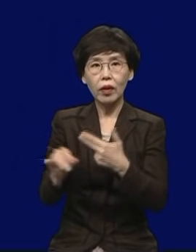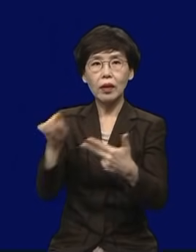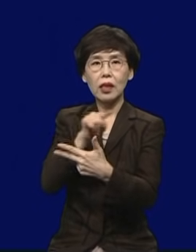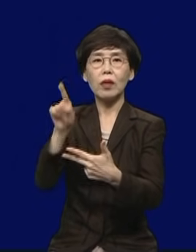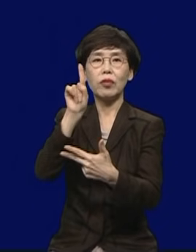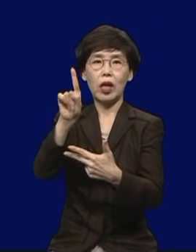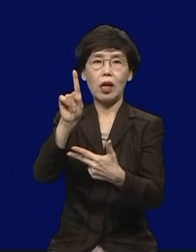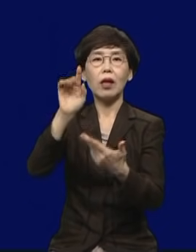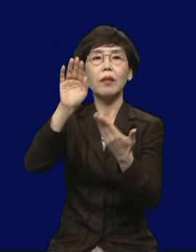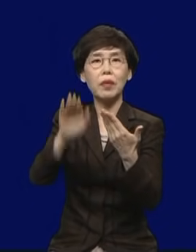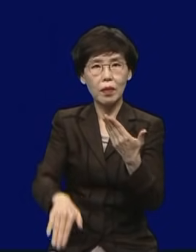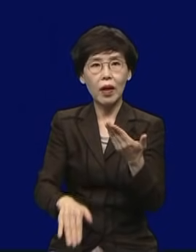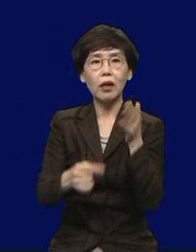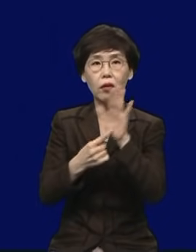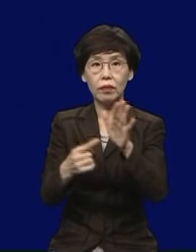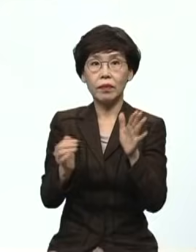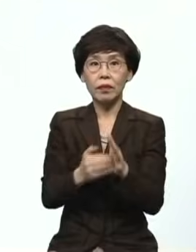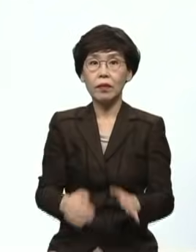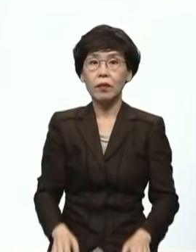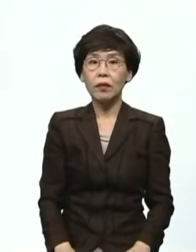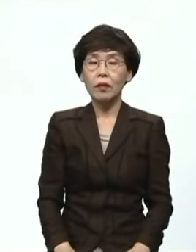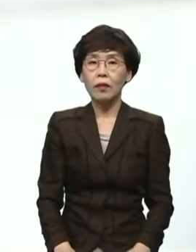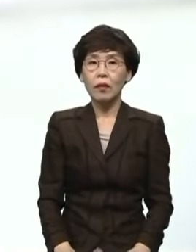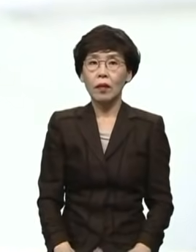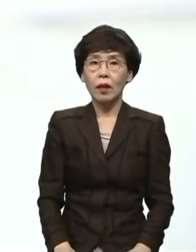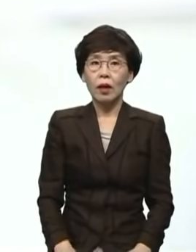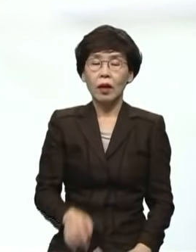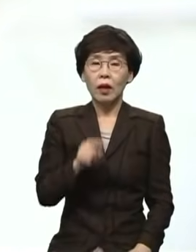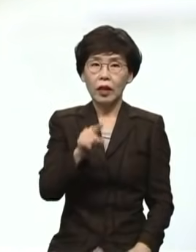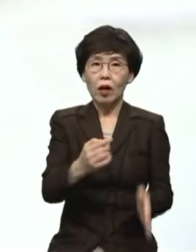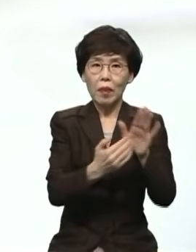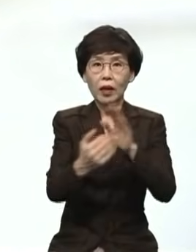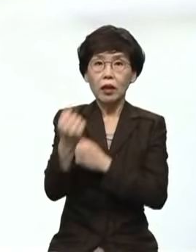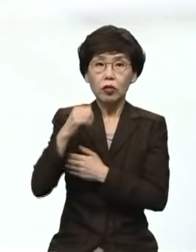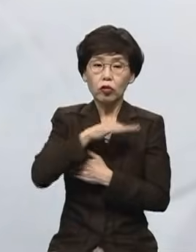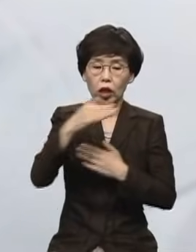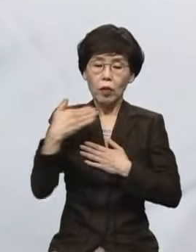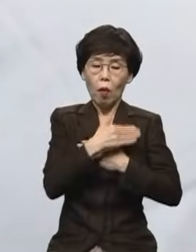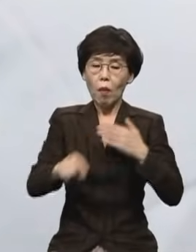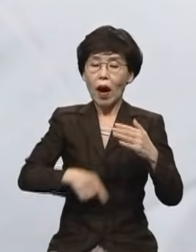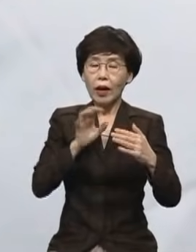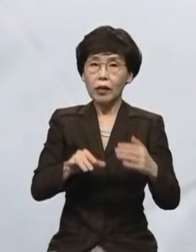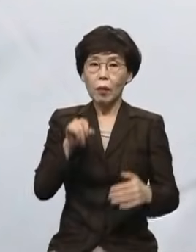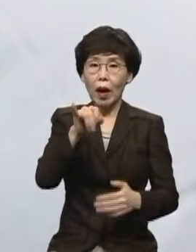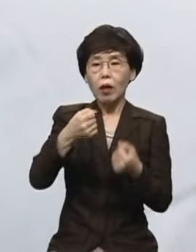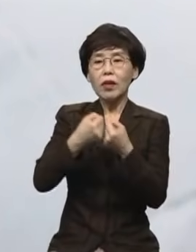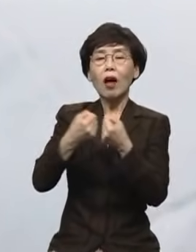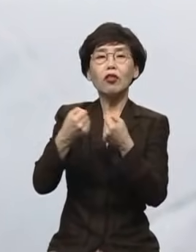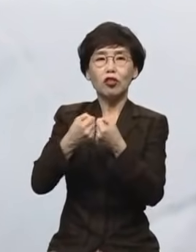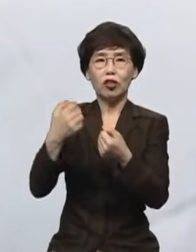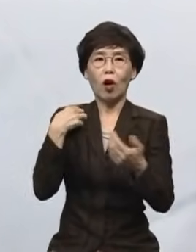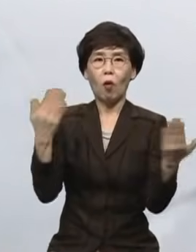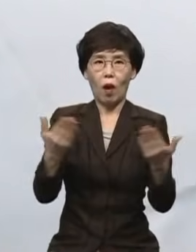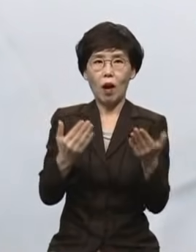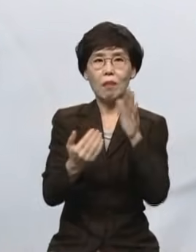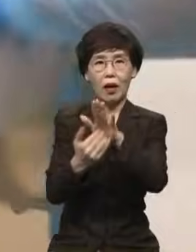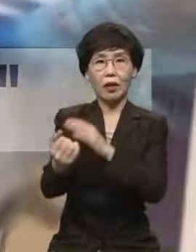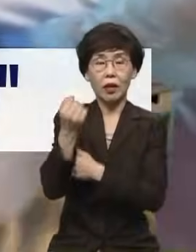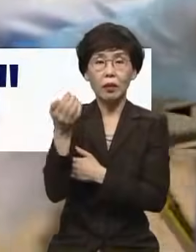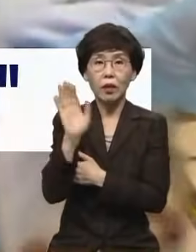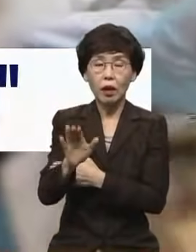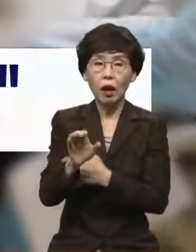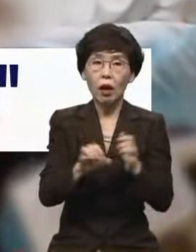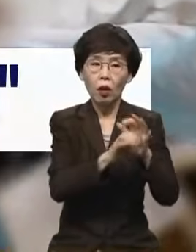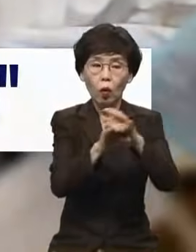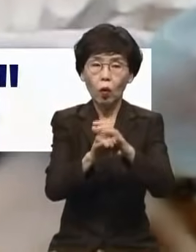못 미치는 수준으로 나타난 겁니다 중앙 체는 우리 몸속에서 바이러스와 싸우는 역할을 하는데 코로나 재